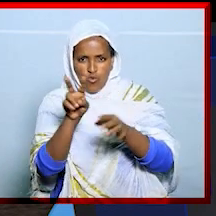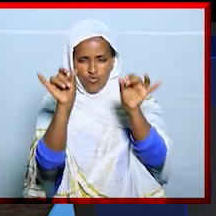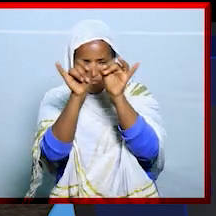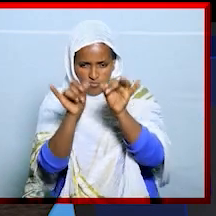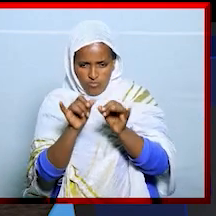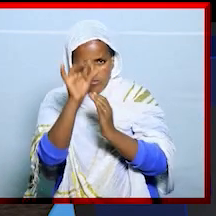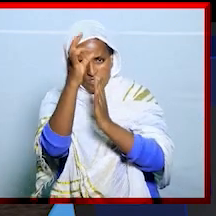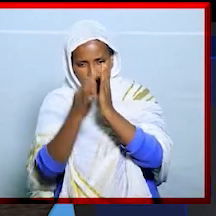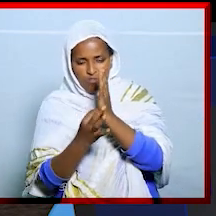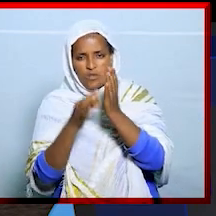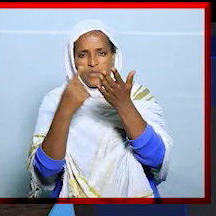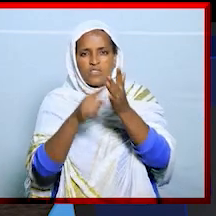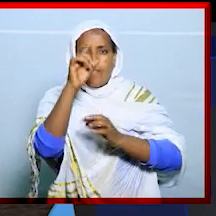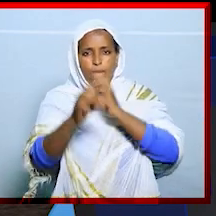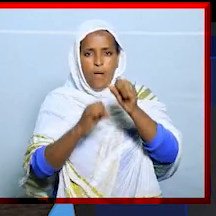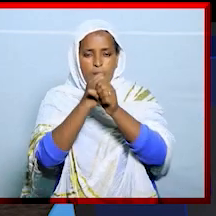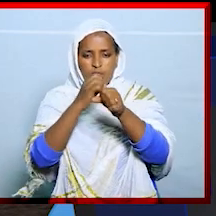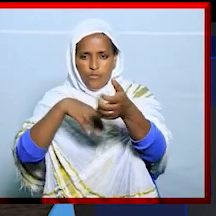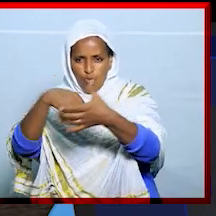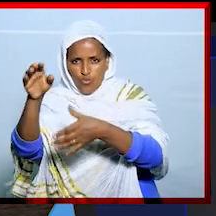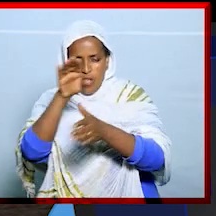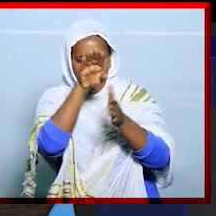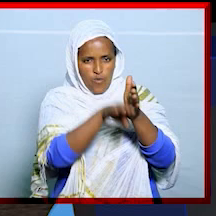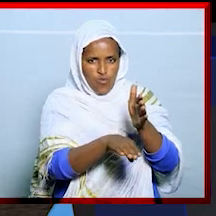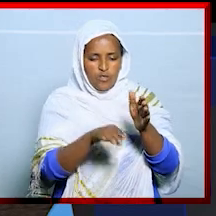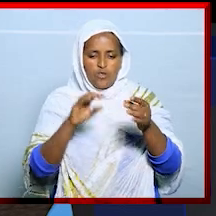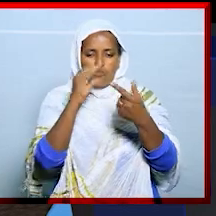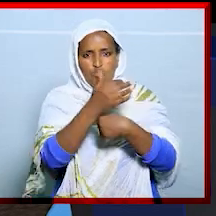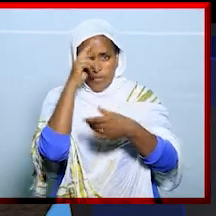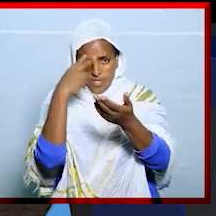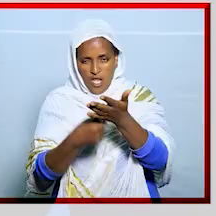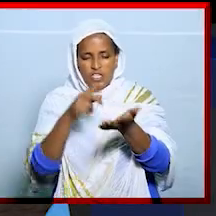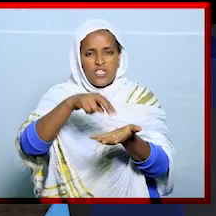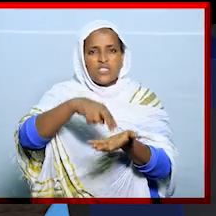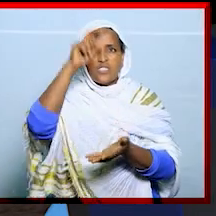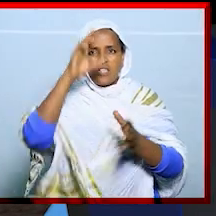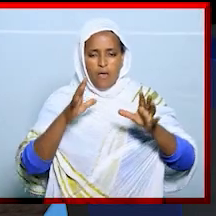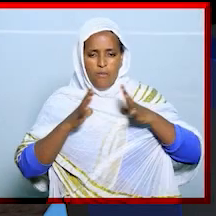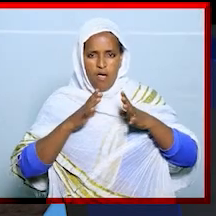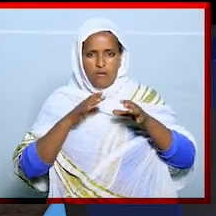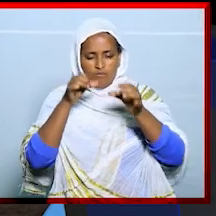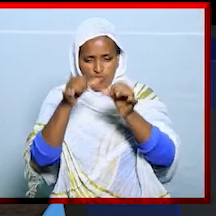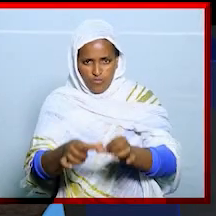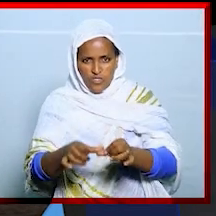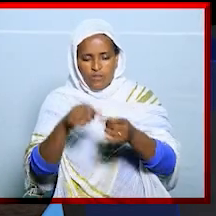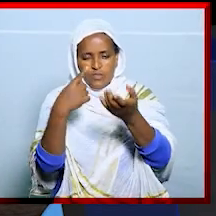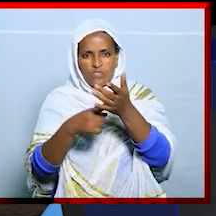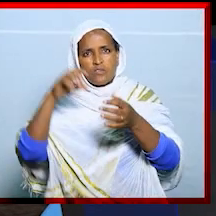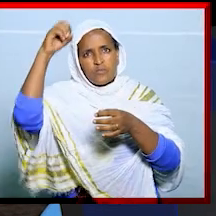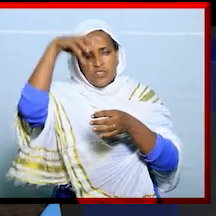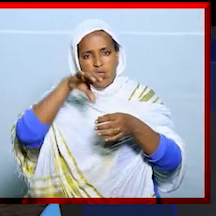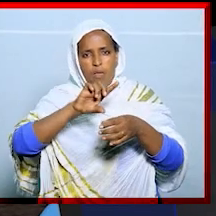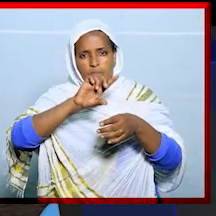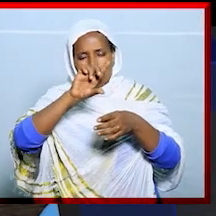ነው። ለዚህ ነው በዓመት የሚወጣ የሚወርድ የሚሆንበት ምክንያት። ትንሣኤ በዓል የሚውልበት የሚሰላው